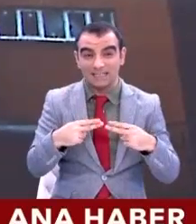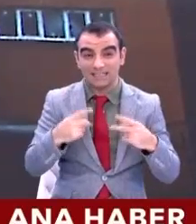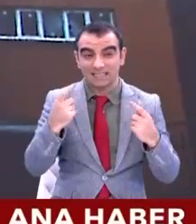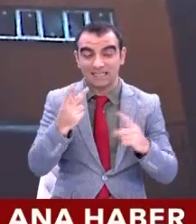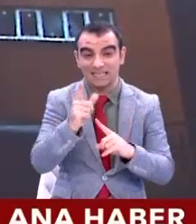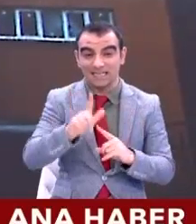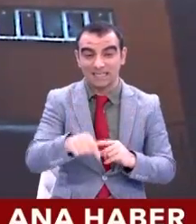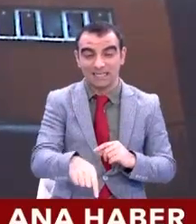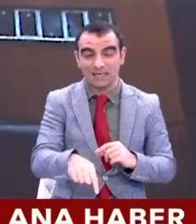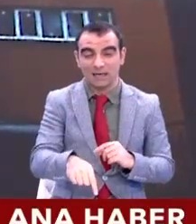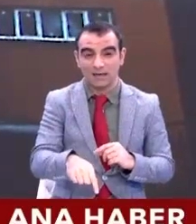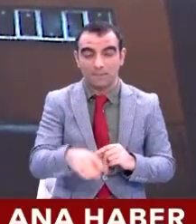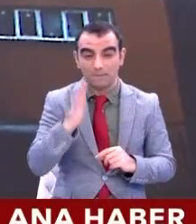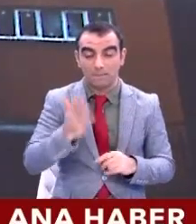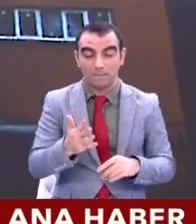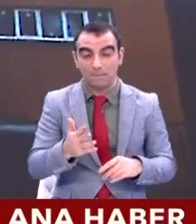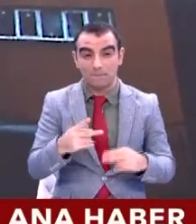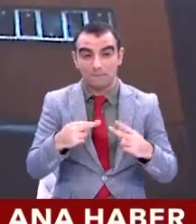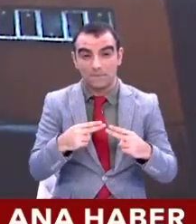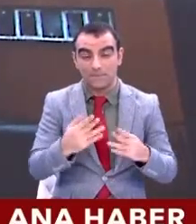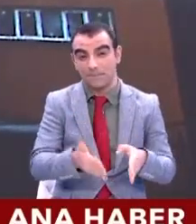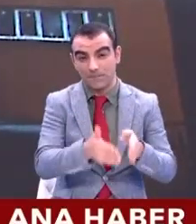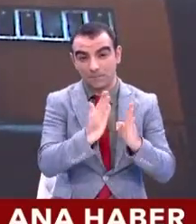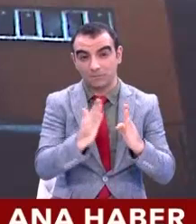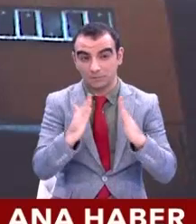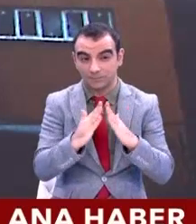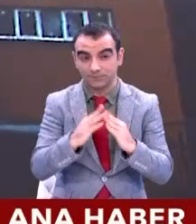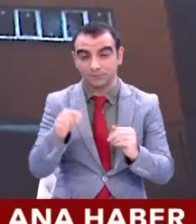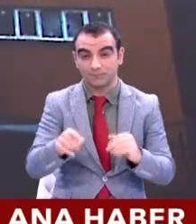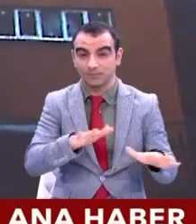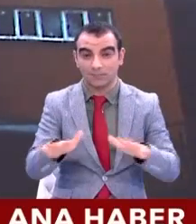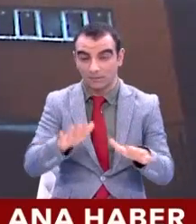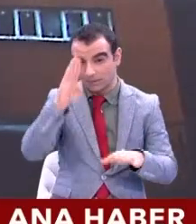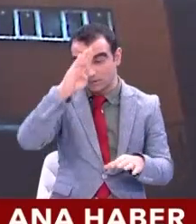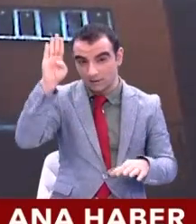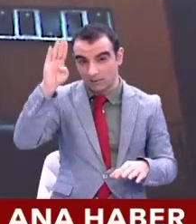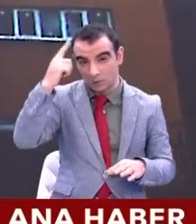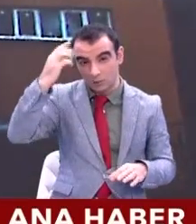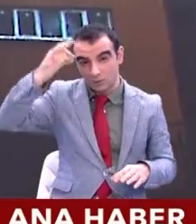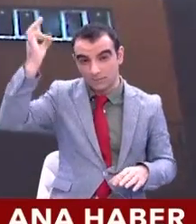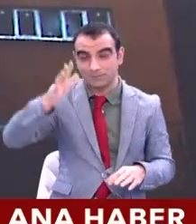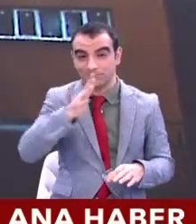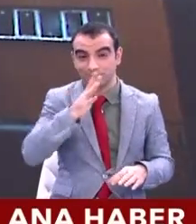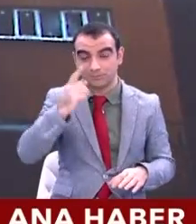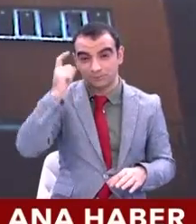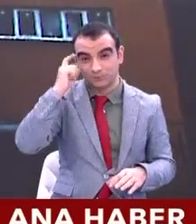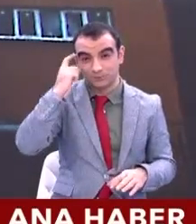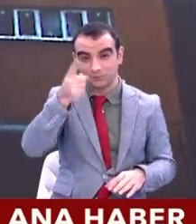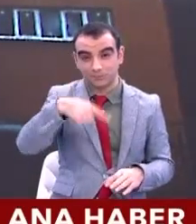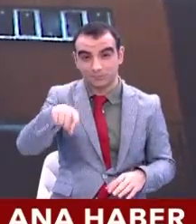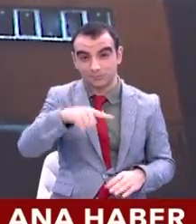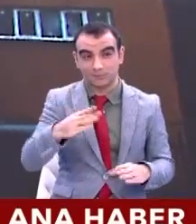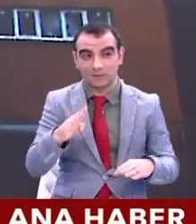en çok riskli binalar İstanbul'da var ve İstanbul'da da deprem akademisyenlerin Bilim insanlarının açıkladığına göre